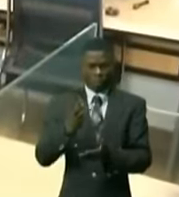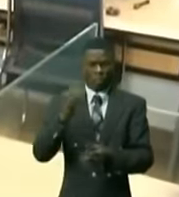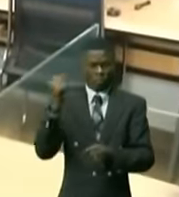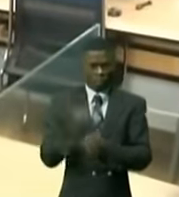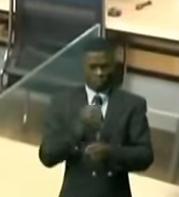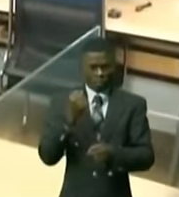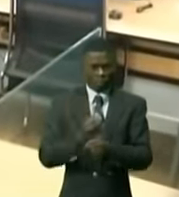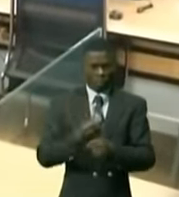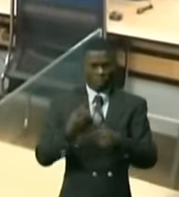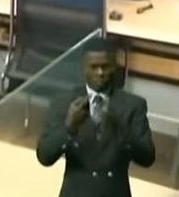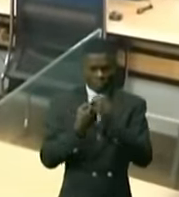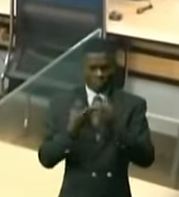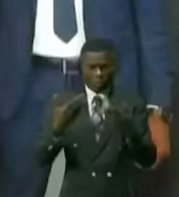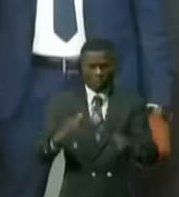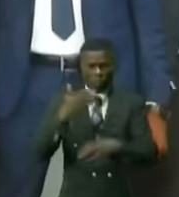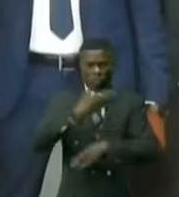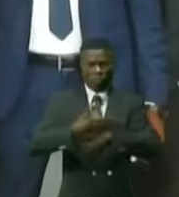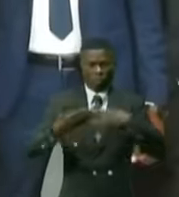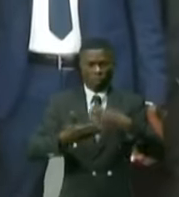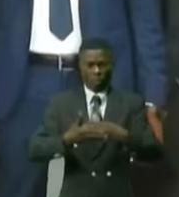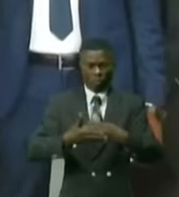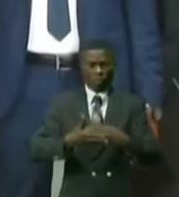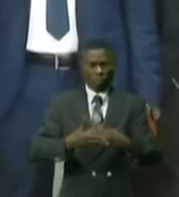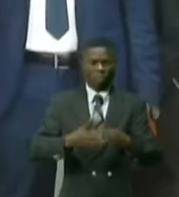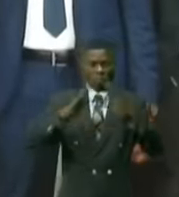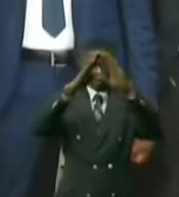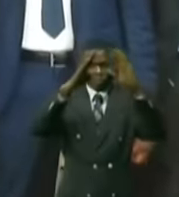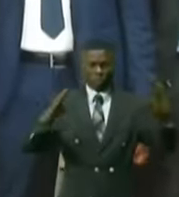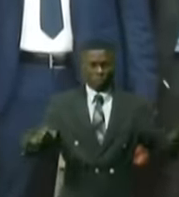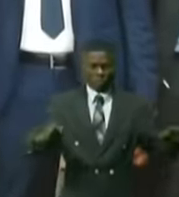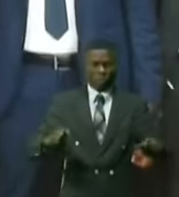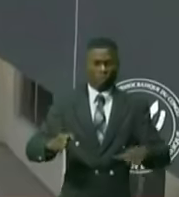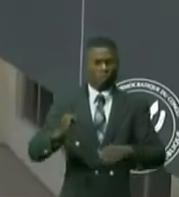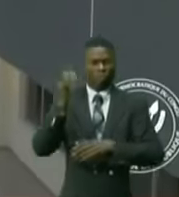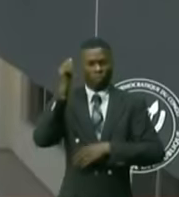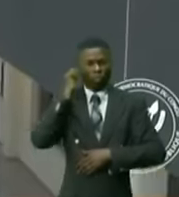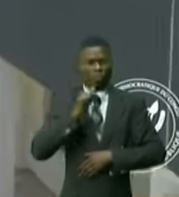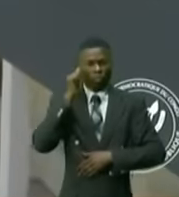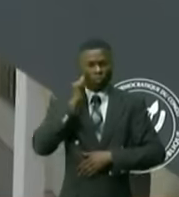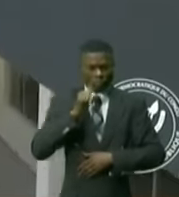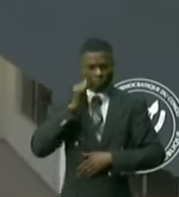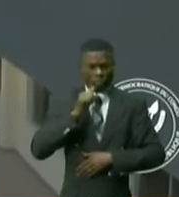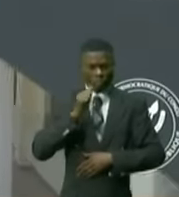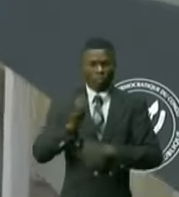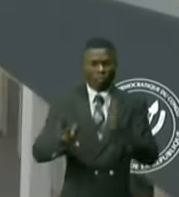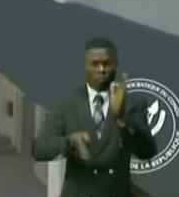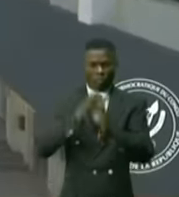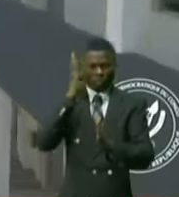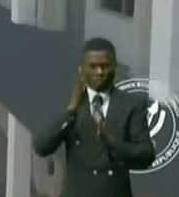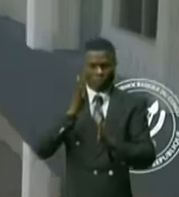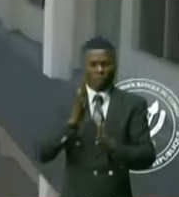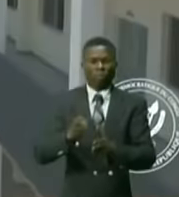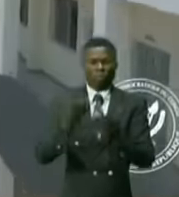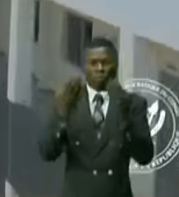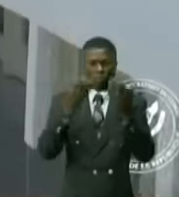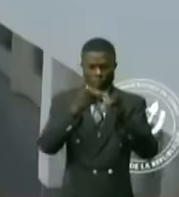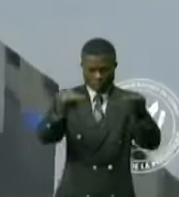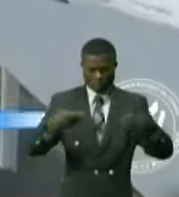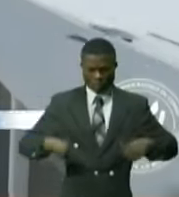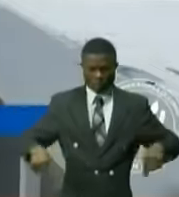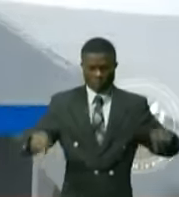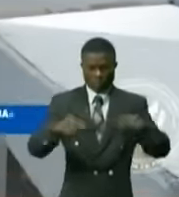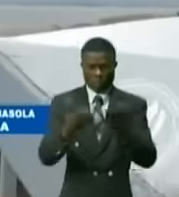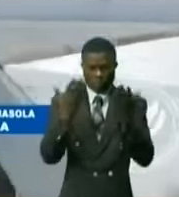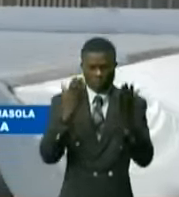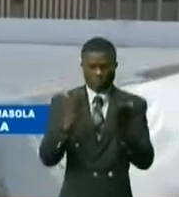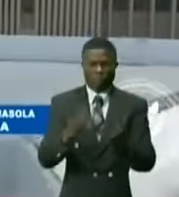comprend la construction des hommes de filles, un nouveau bâtiment de R+1 de 14 auditoires, un terrain de football